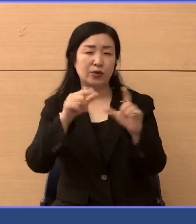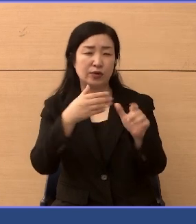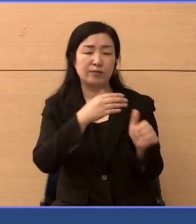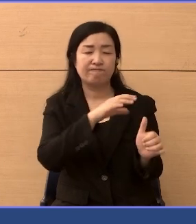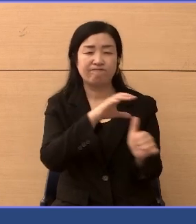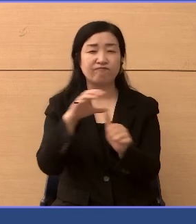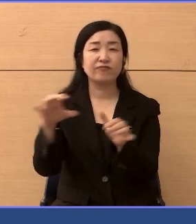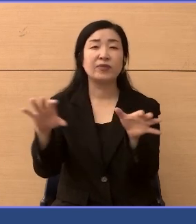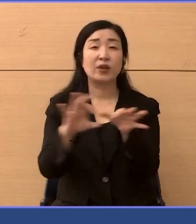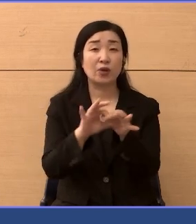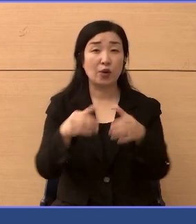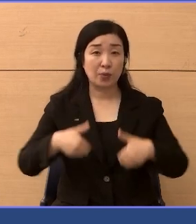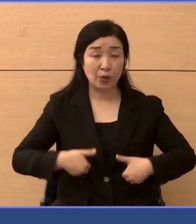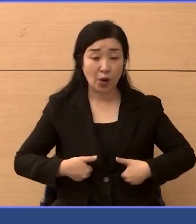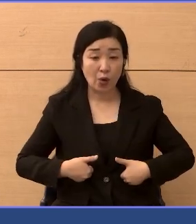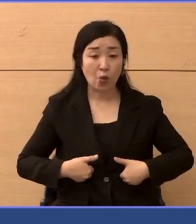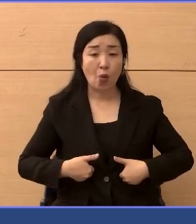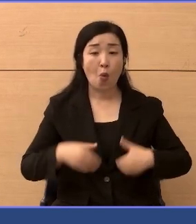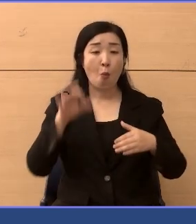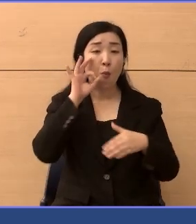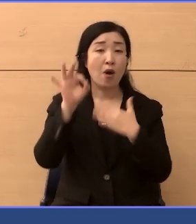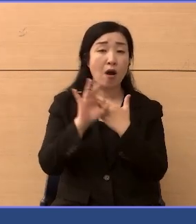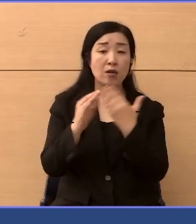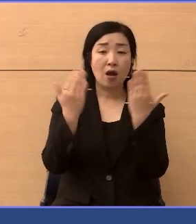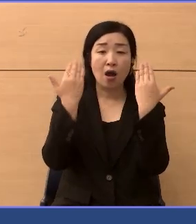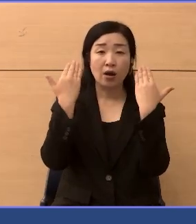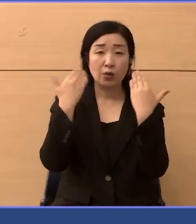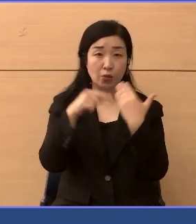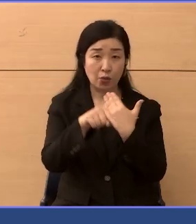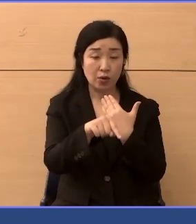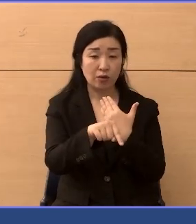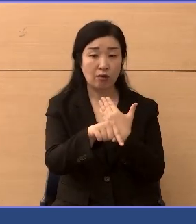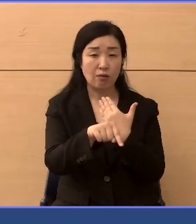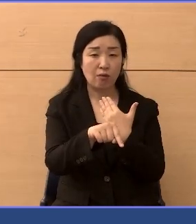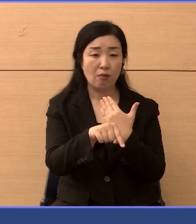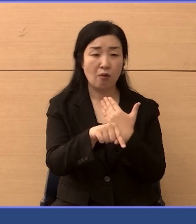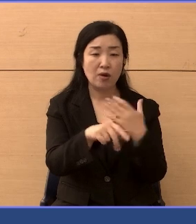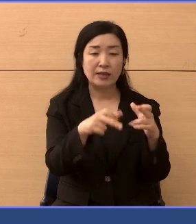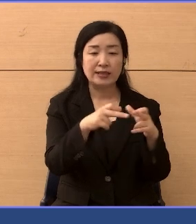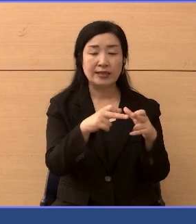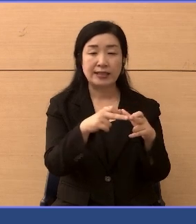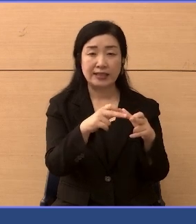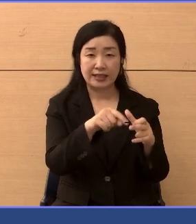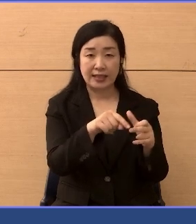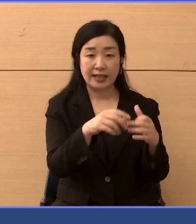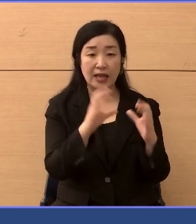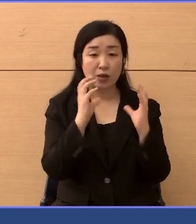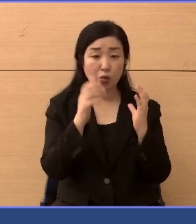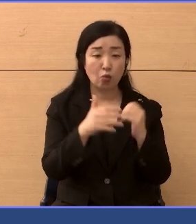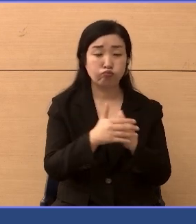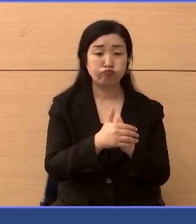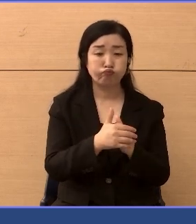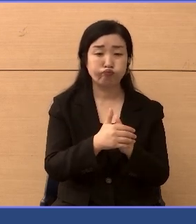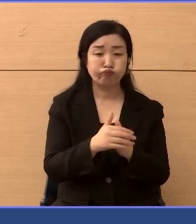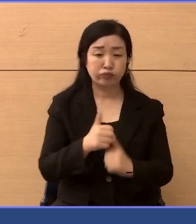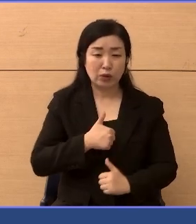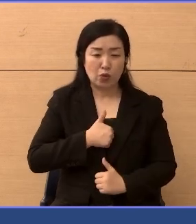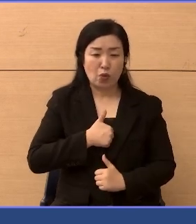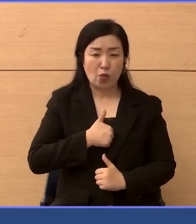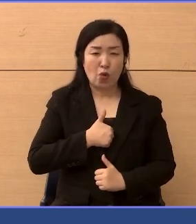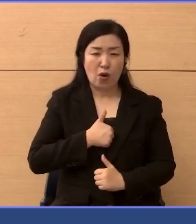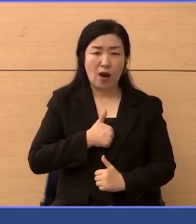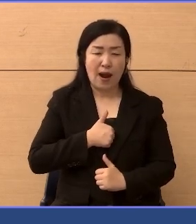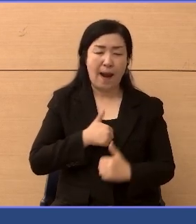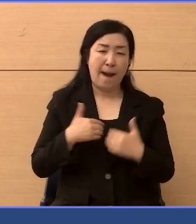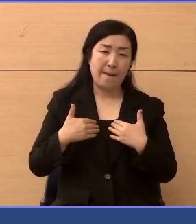뿐만이 have very 아니라 low 학교에서 친구가 self-esteem, 부족한 and the 화나 parent 같은 has a 경우에는 huge role 자존감이 to 낮을 play 수 in 있고 keeping up 여기에서도 the child's 마찬가지로